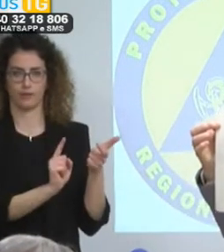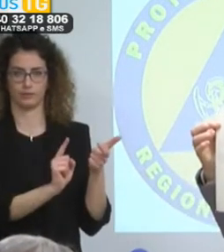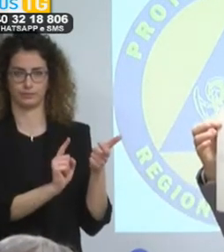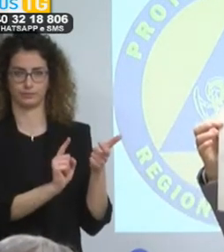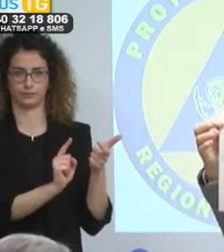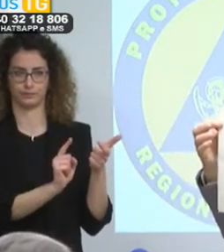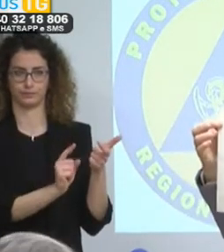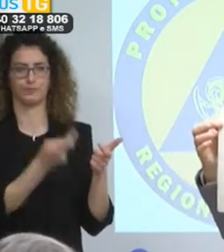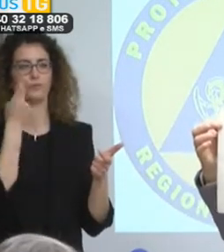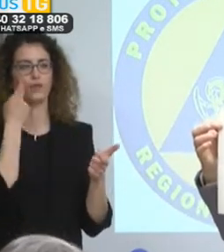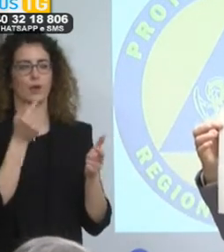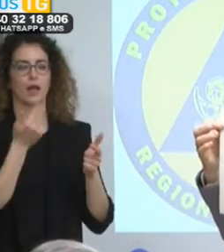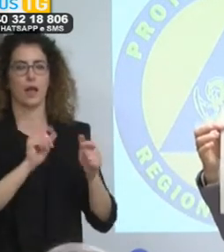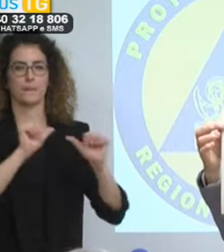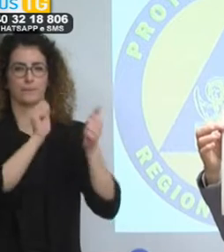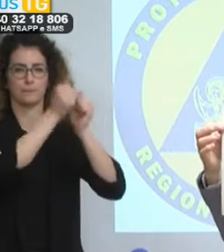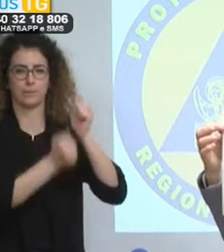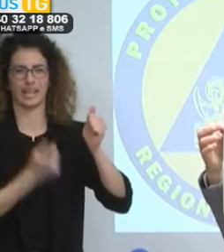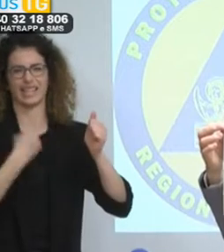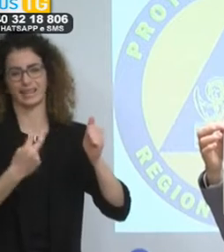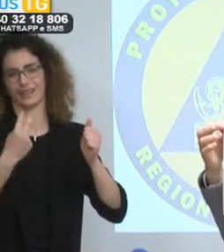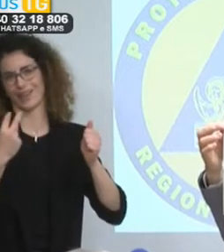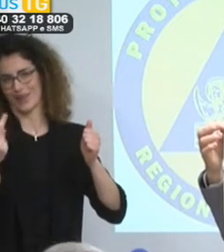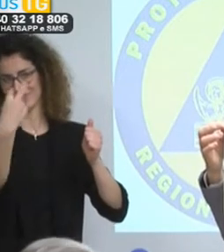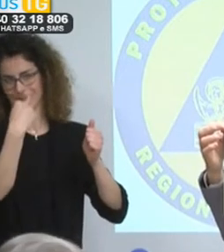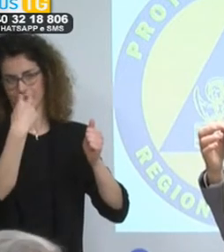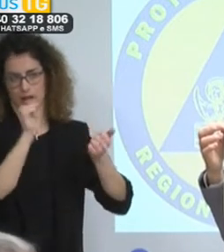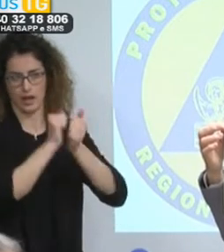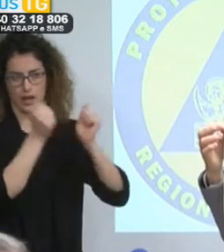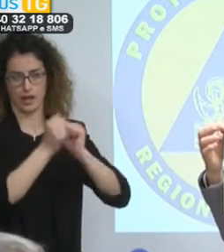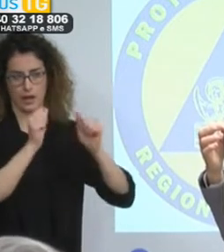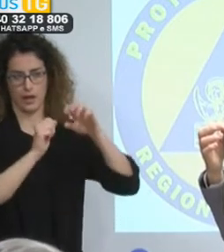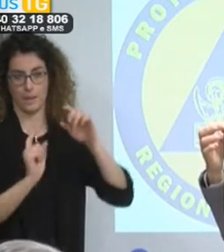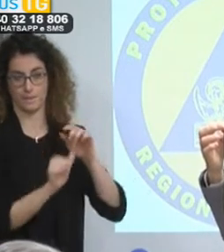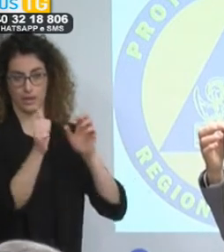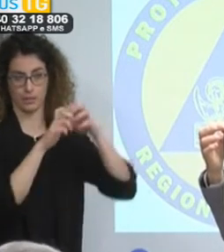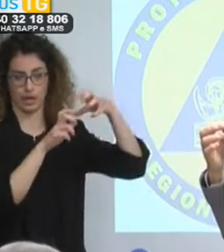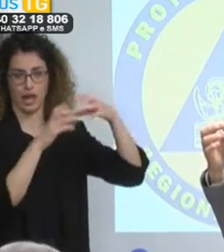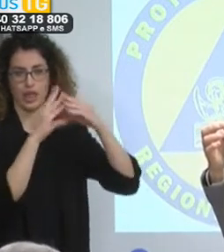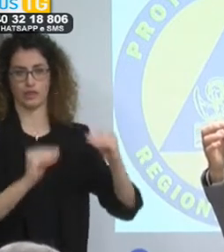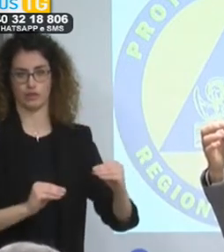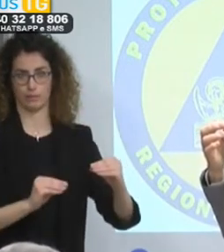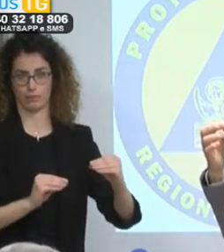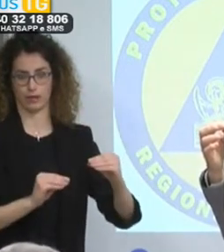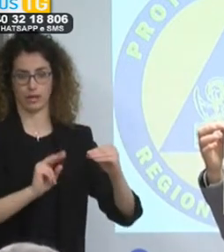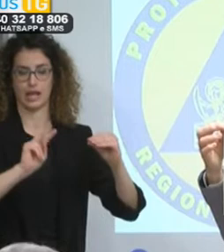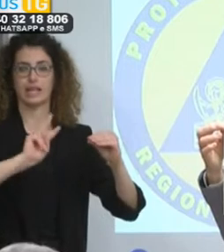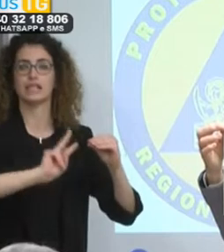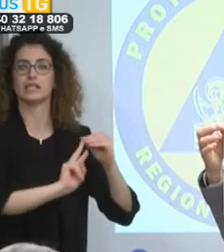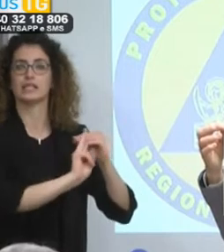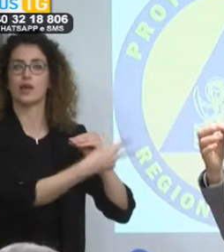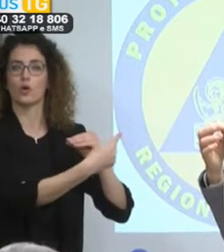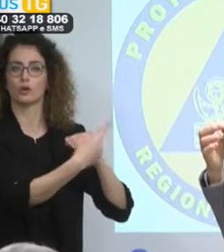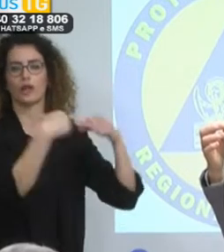vedete, allora, la prima montagna per chi ci guarda da casa è l'infezione di dicembre. La seconda è